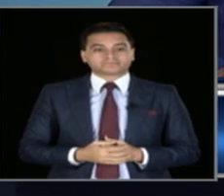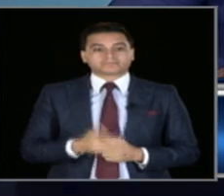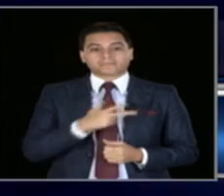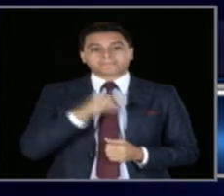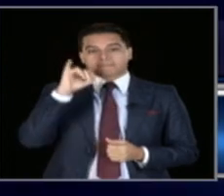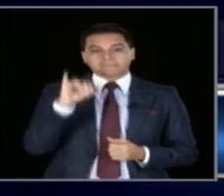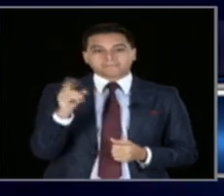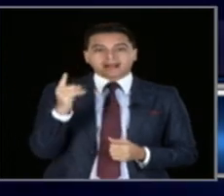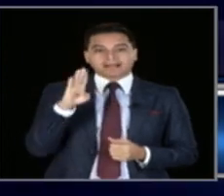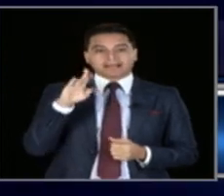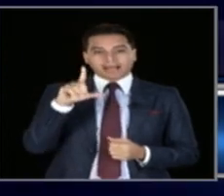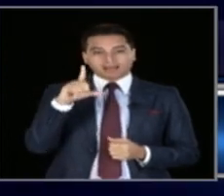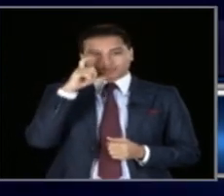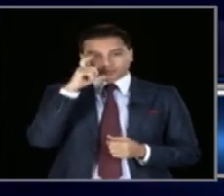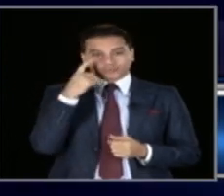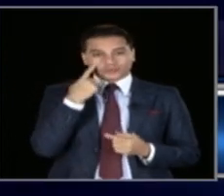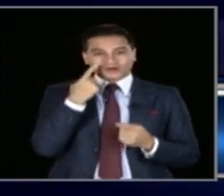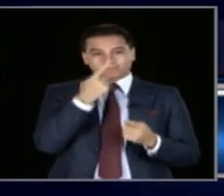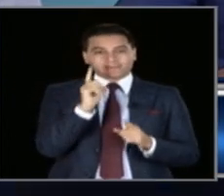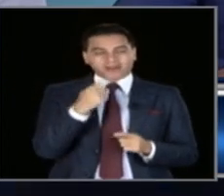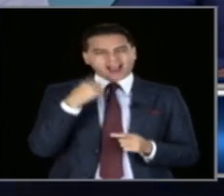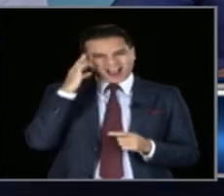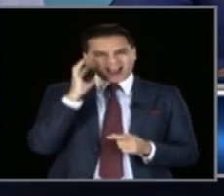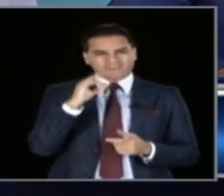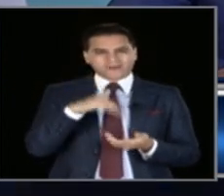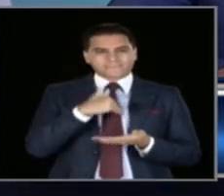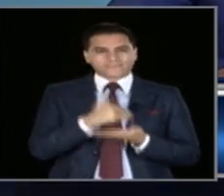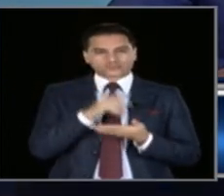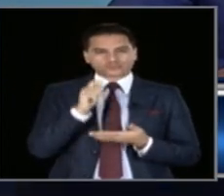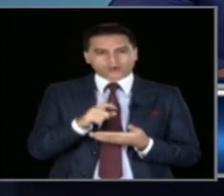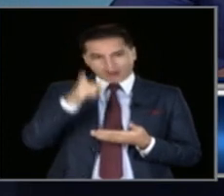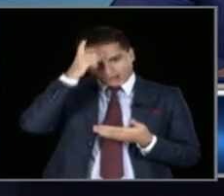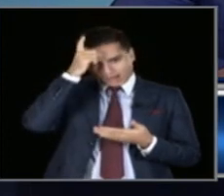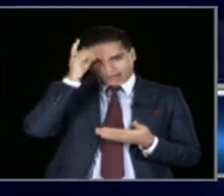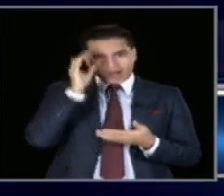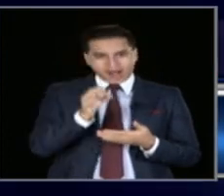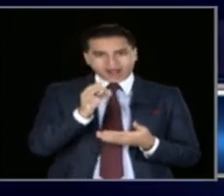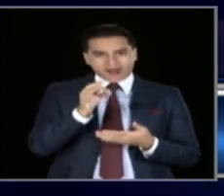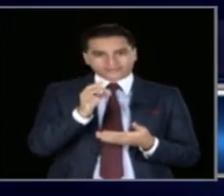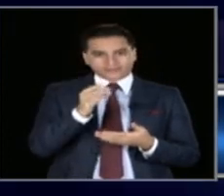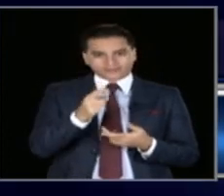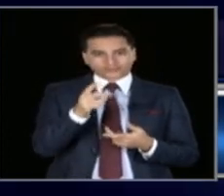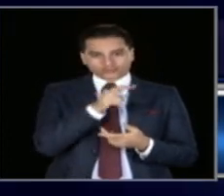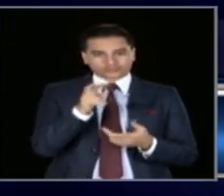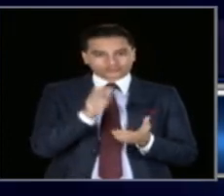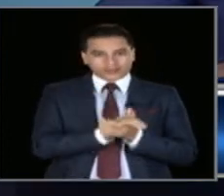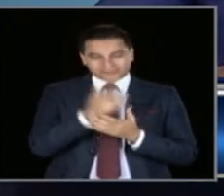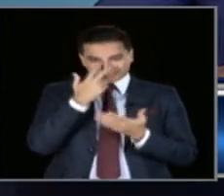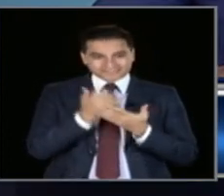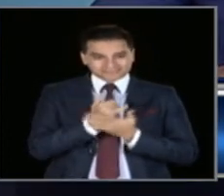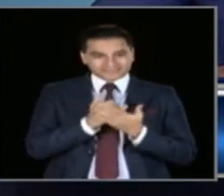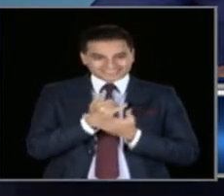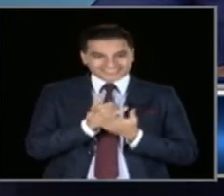ميركل. انت ما بصيتش على الصورة حتى، بس عارف عارفها شخصيا. على اساس ان انتوا كنتوا مع بعض في المدرسه